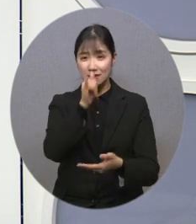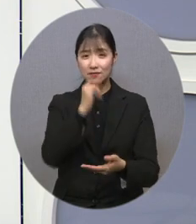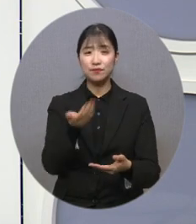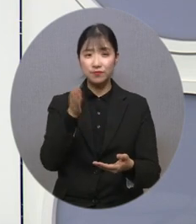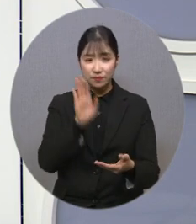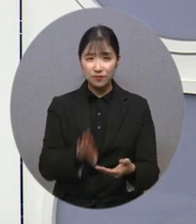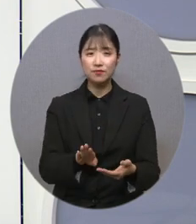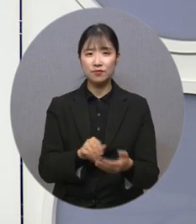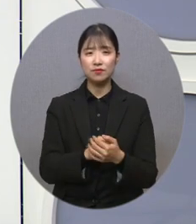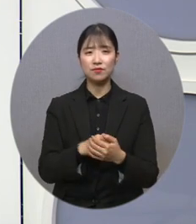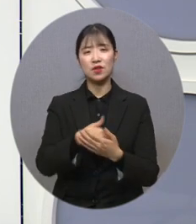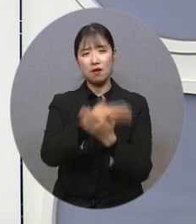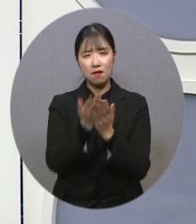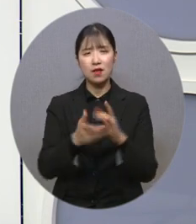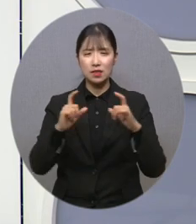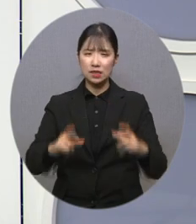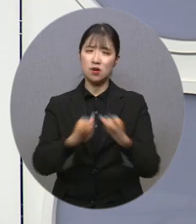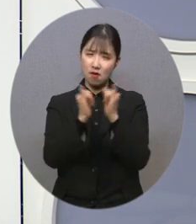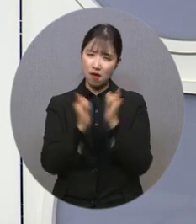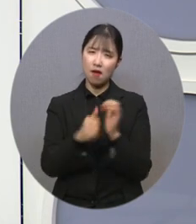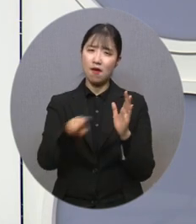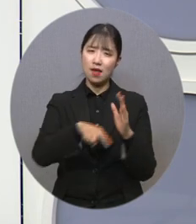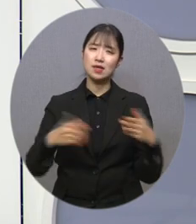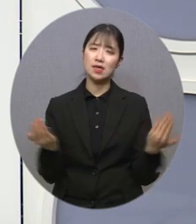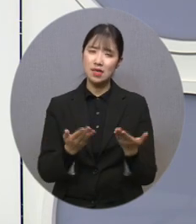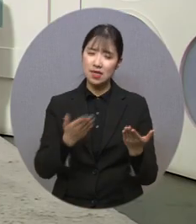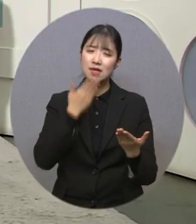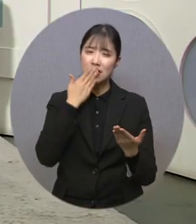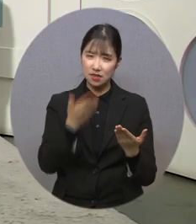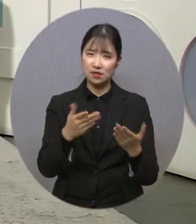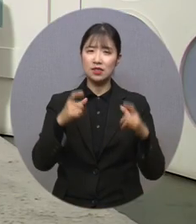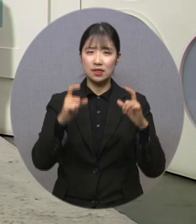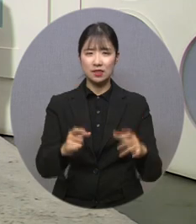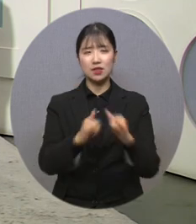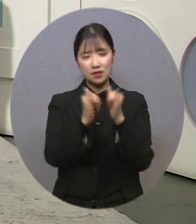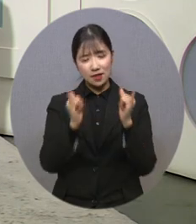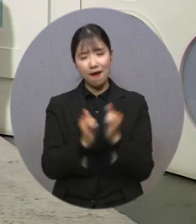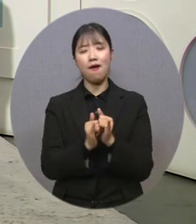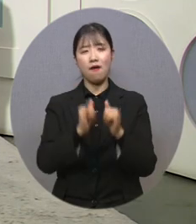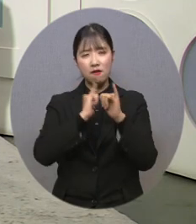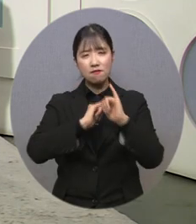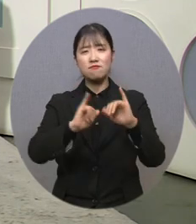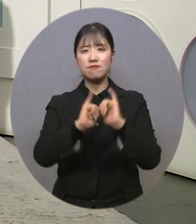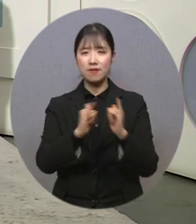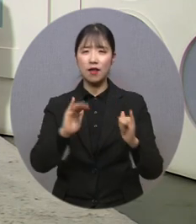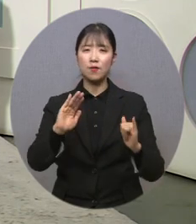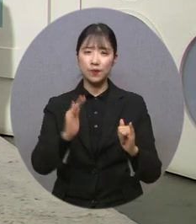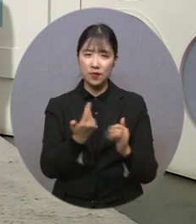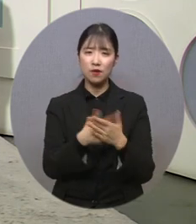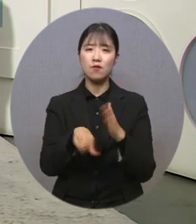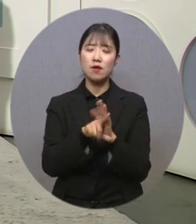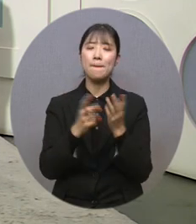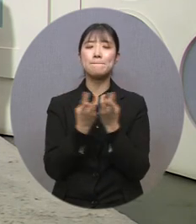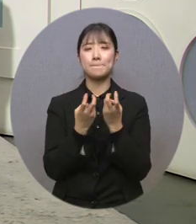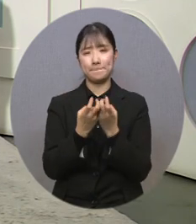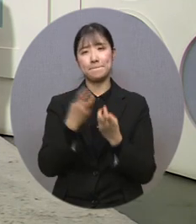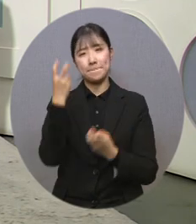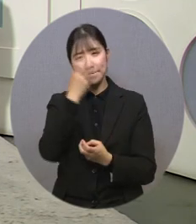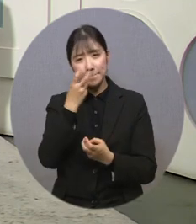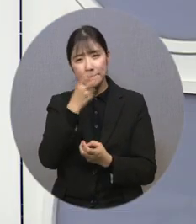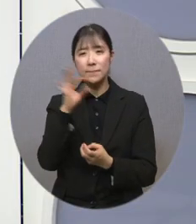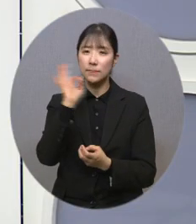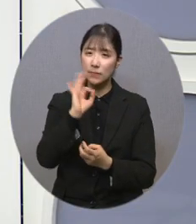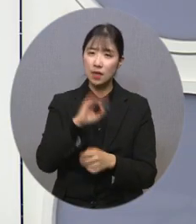드리겠습니다만 여러 가지 지역사회에서 일할 수 있는 지역사회의 인재가 될 수 있는 그런 방안을